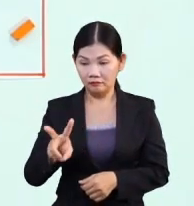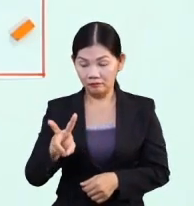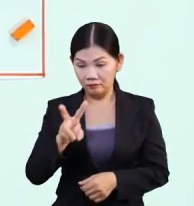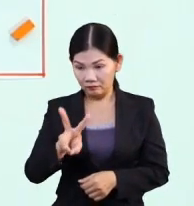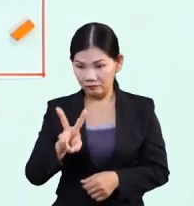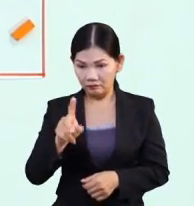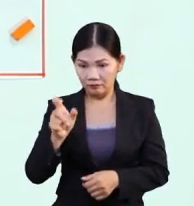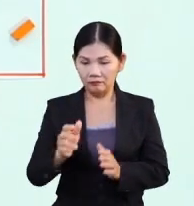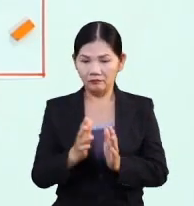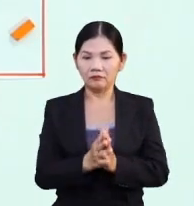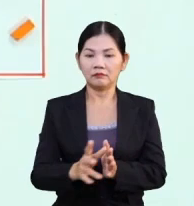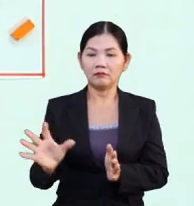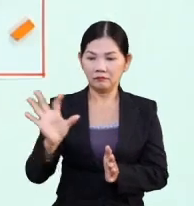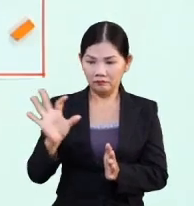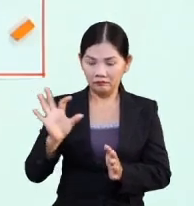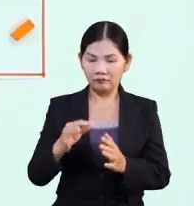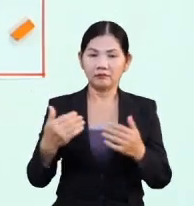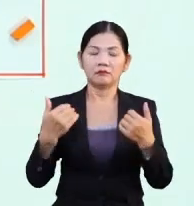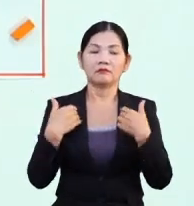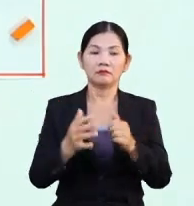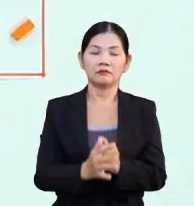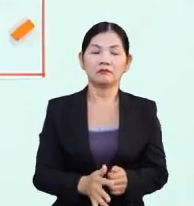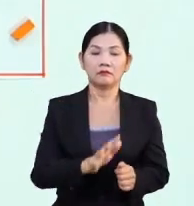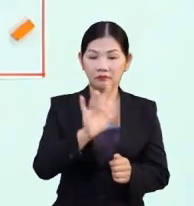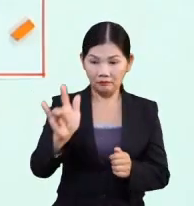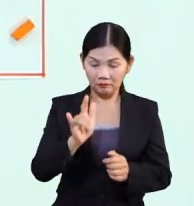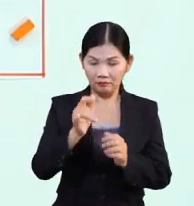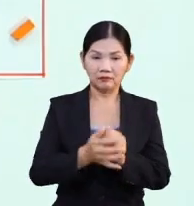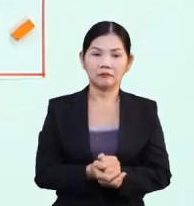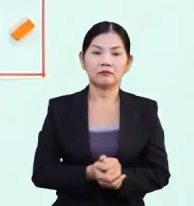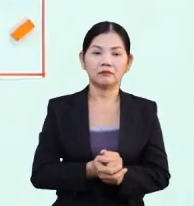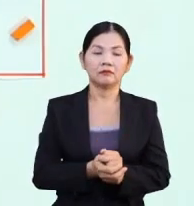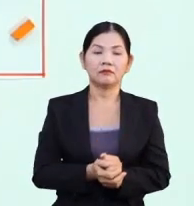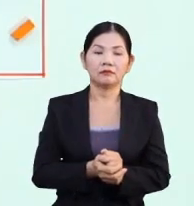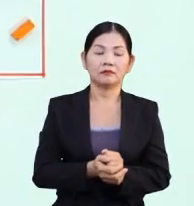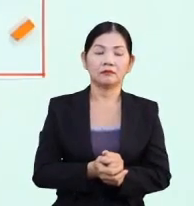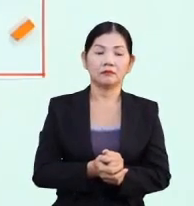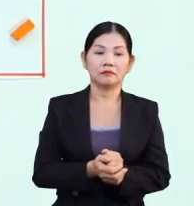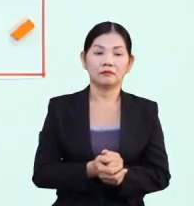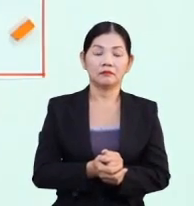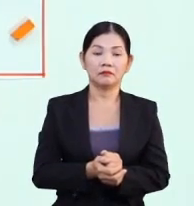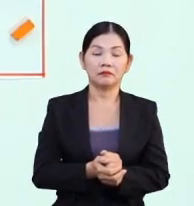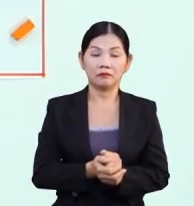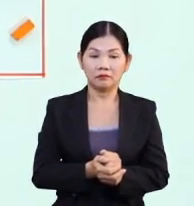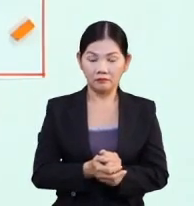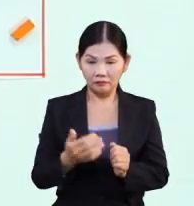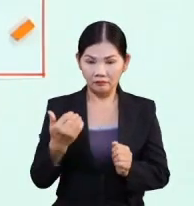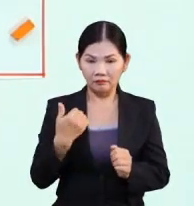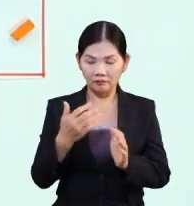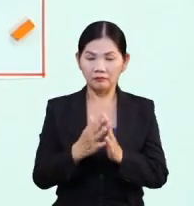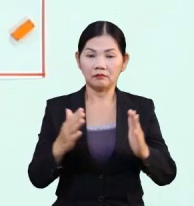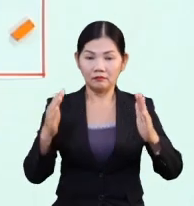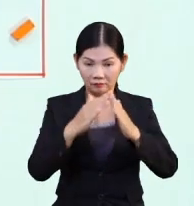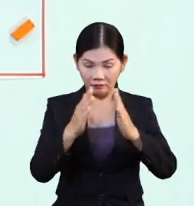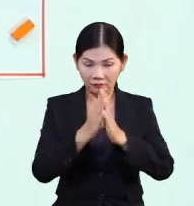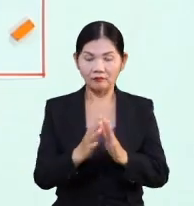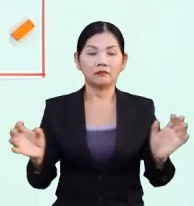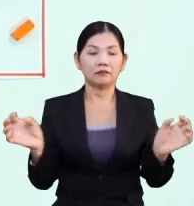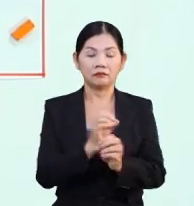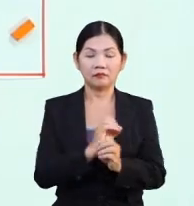ចានេះជាប្រធានចំណោទរបស់អ្នកគ្រូតោះផ្ទៀងផ្ទាត់ជាមួយអ្នកគ្រូមើលថាតើការបង្កើតរបស់កូននិងរបស់អ្នកគ្រូតេតតងទៅនឹងរបស់លេខដារីទេតោះចំណោទចានៅភូមិ1មានខ្នងផ្ទះចំនួន 8315 ចាខ្នងនោះខ្នងផ្ទះចំនួន 7423ខ្នងមានបង្គន់អនាម័យចាប្រើប្រាស់ចានេះ គេសួរថាតើផ្ទះដែលមិន